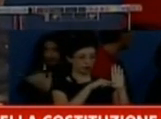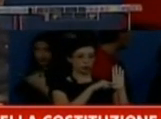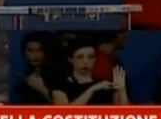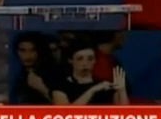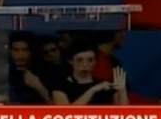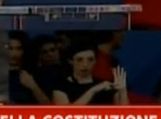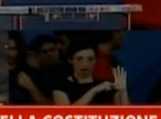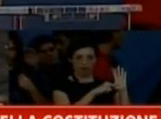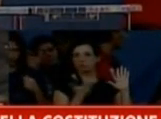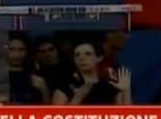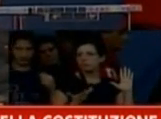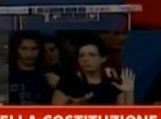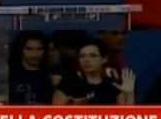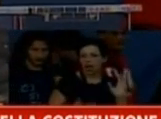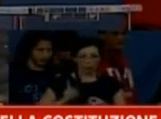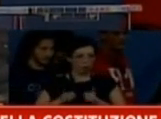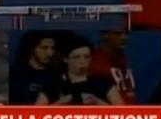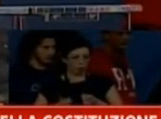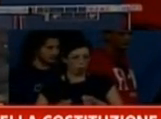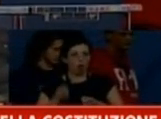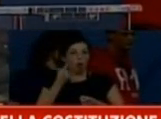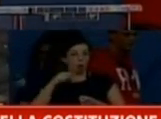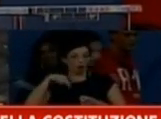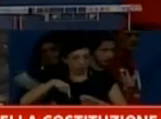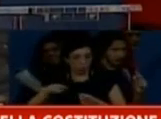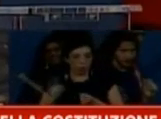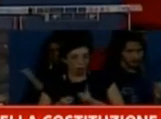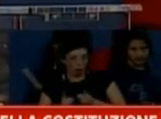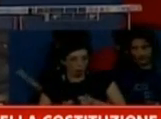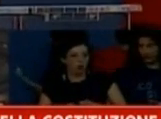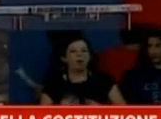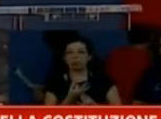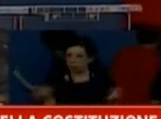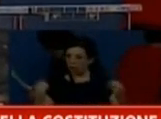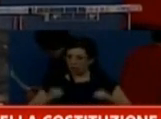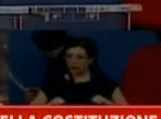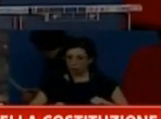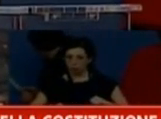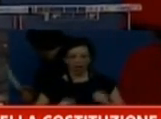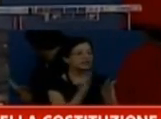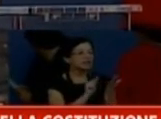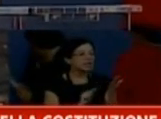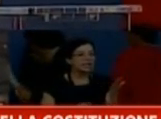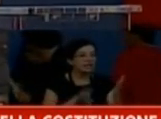scrive quando è sobrio, per valere quando non lo sarà più.